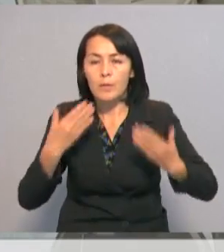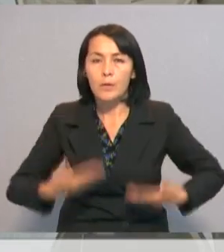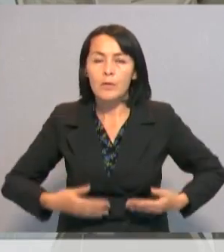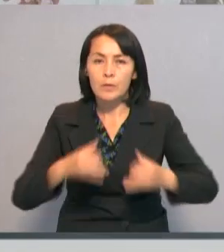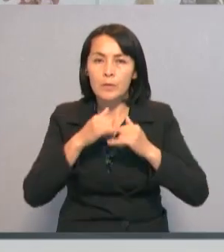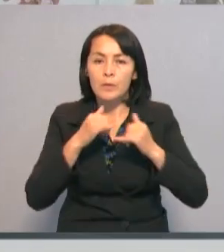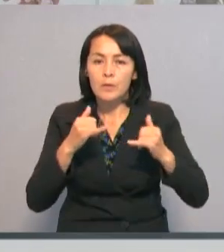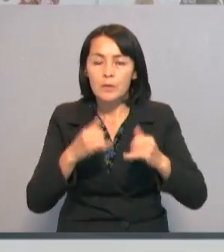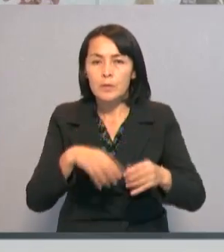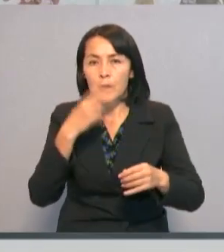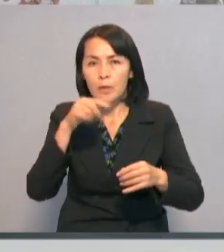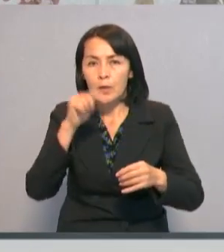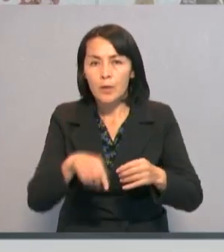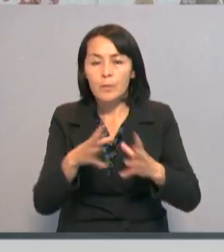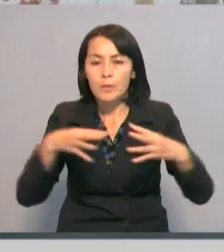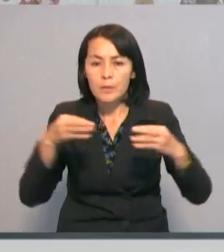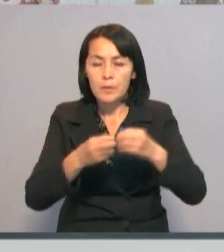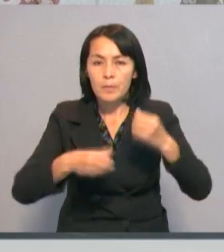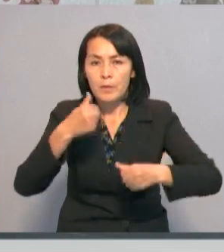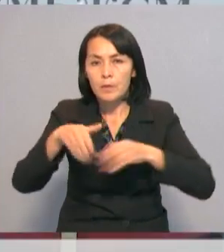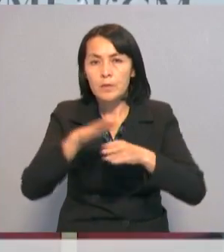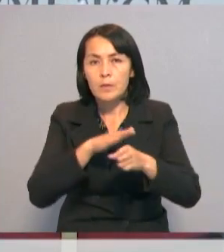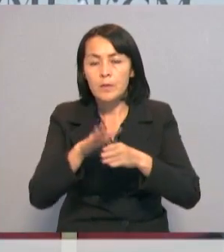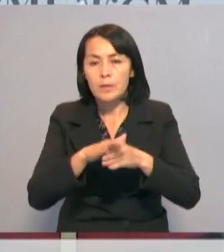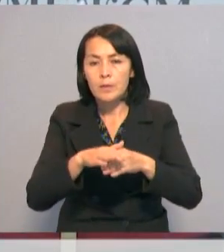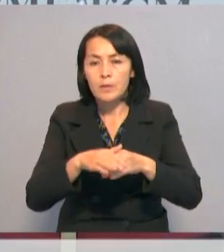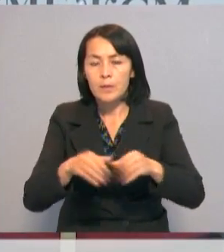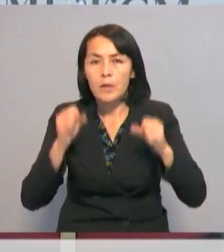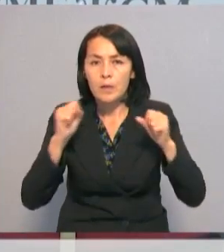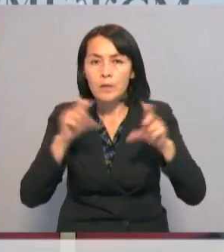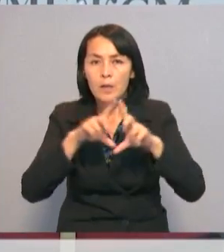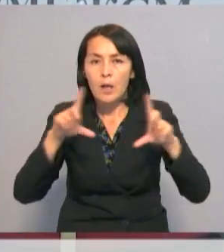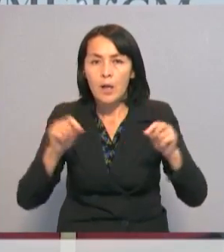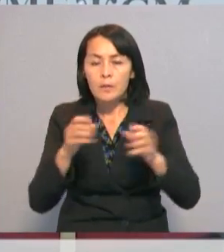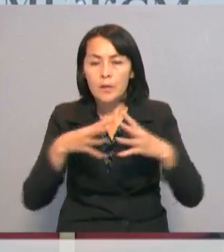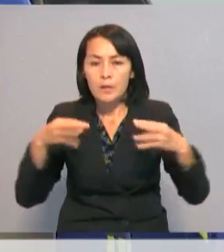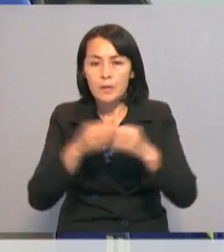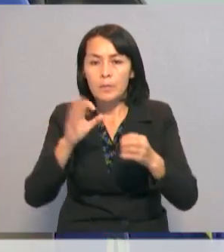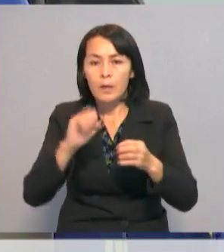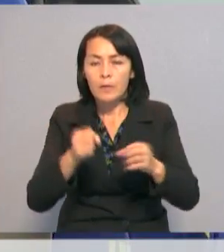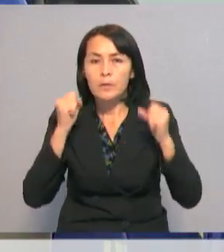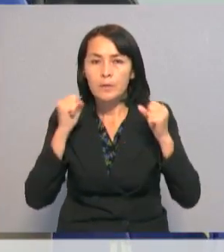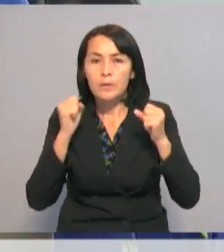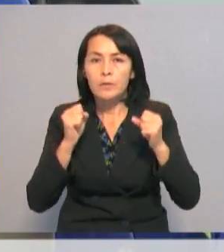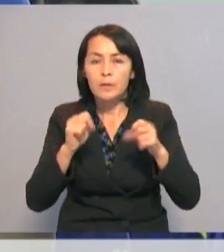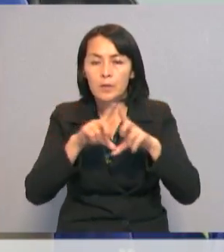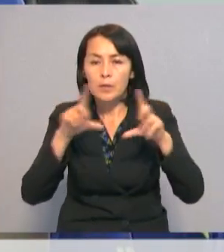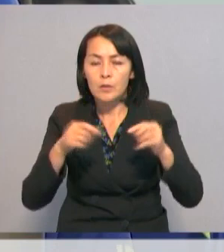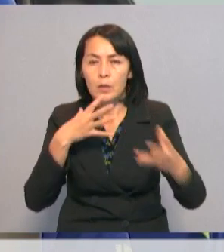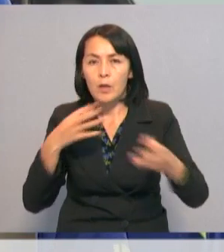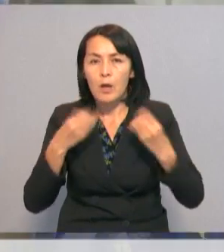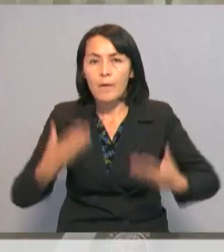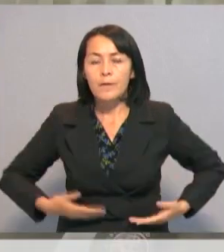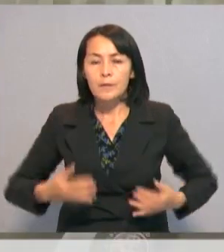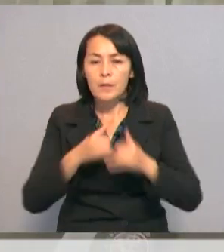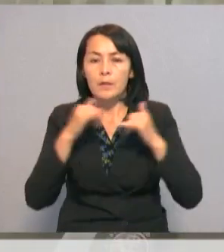жизни яркий пример тому семейная эстафета прошедшая в легкоатлетическом комплексе семья альжанов работает спортивно школе Они ведут здоровый образ